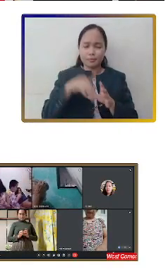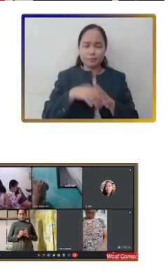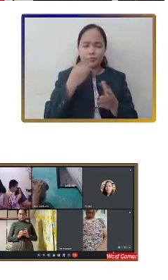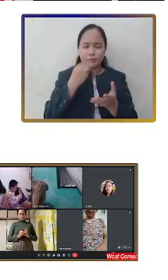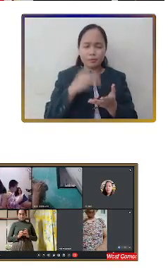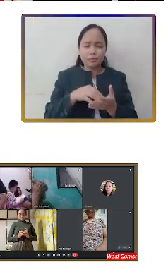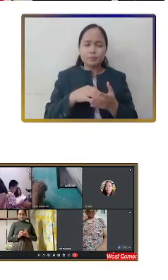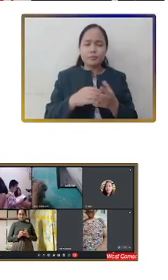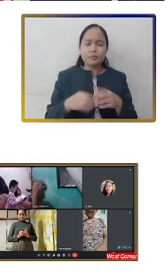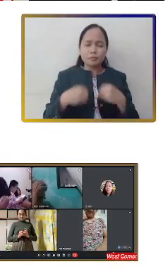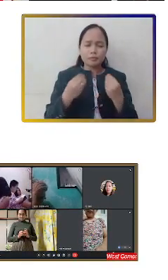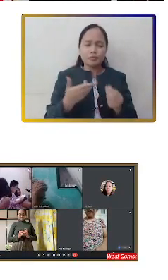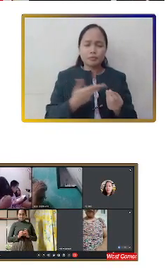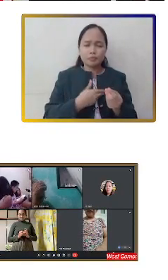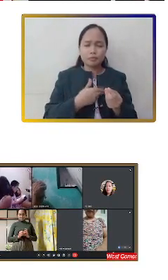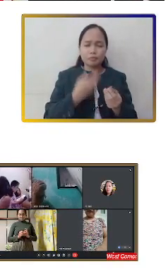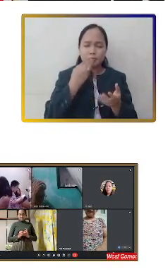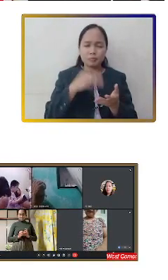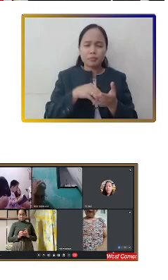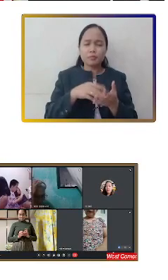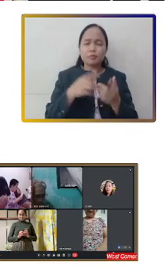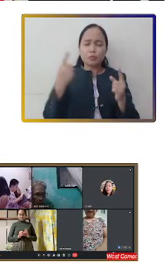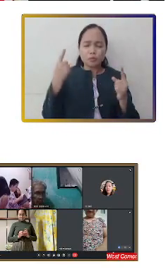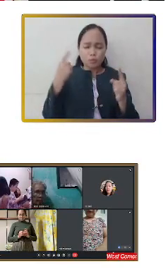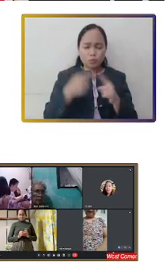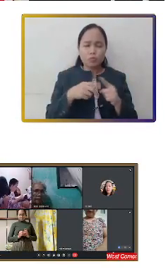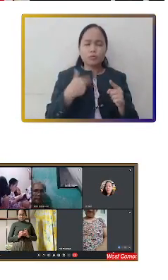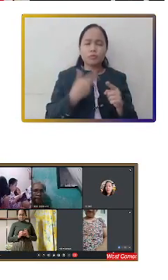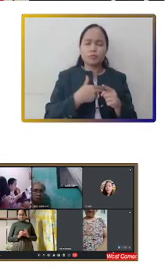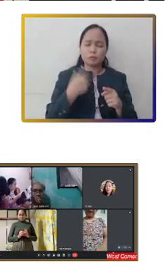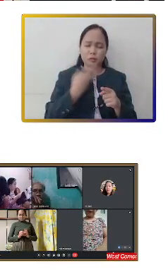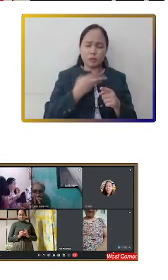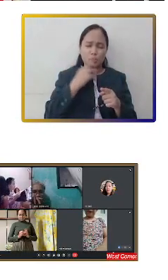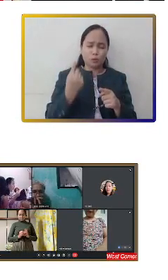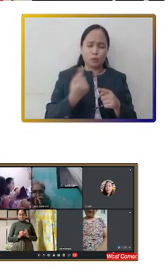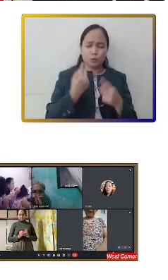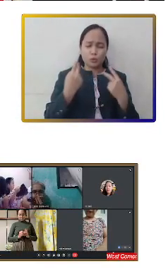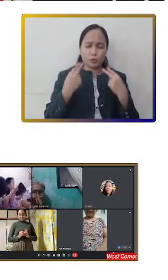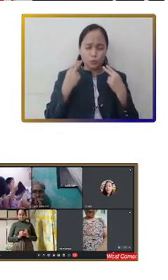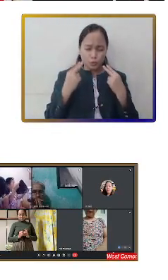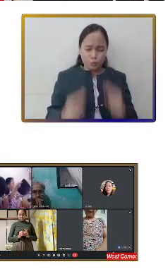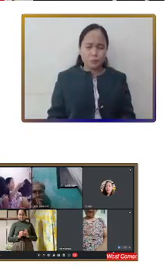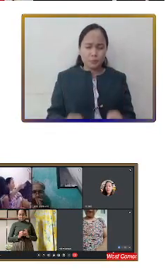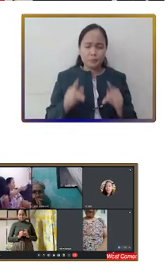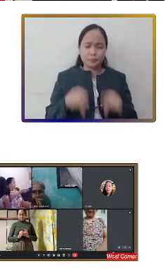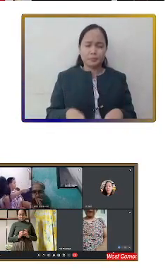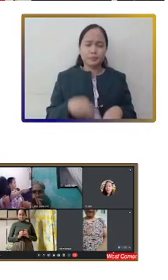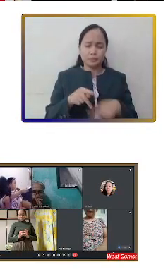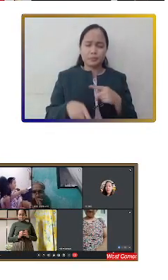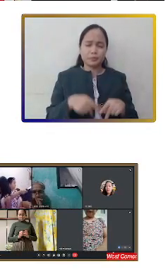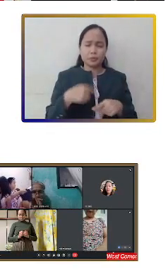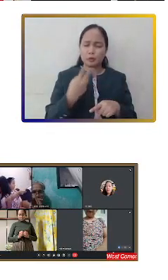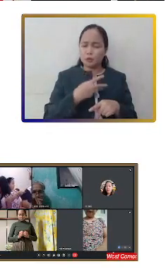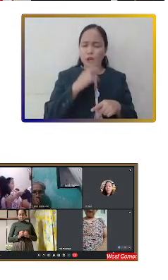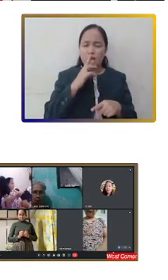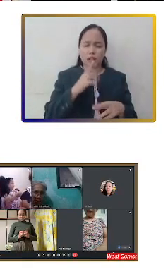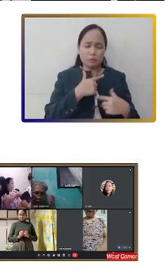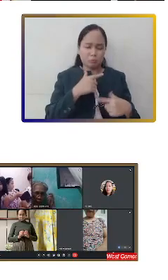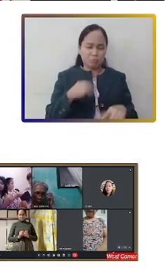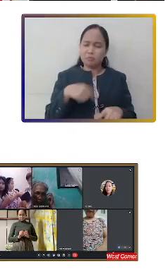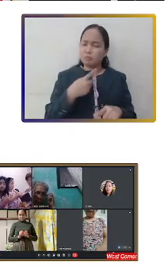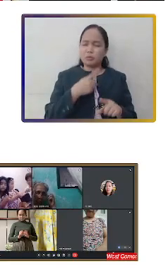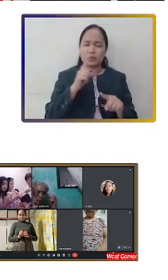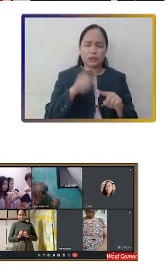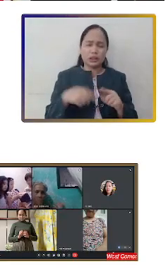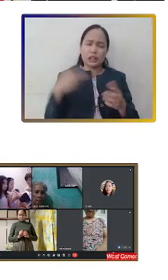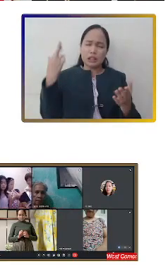your wisdom, knowledge, and understanding to us, O God. We are just human being, O God. Limitado po kami. Hindi po namin kayang abutin ang inyong